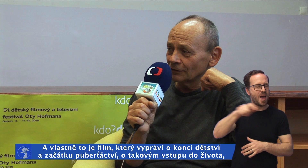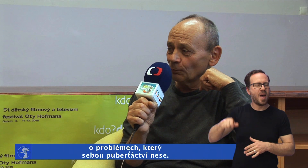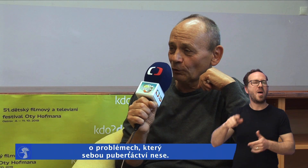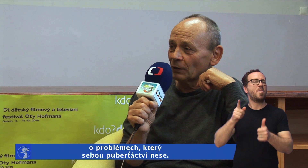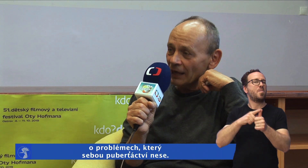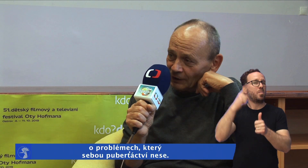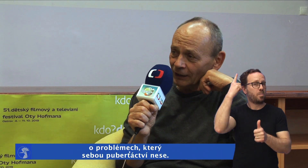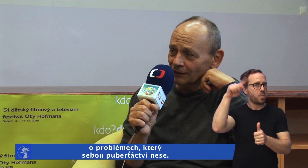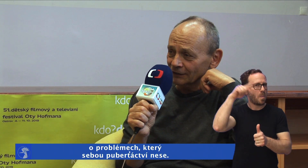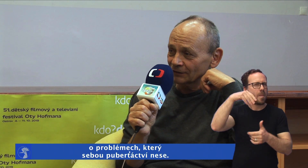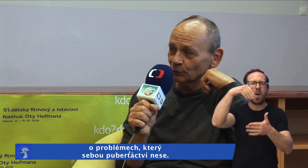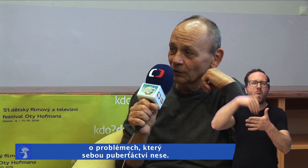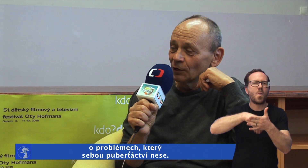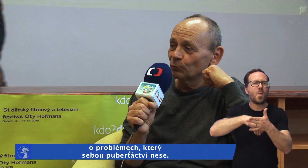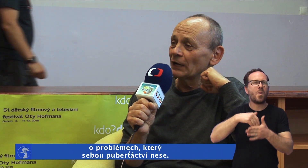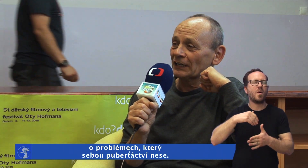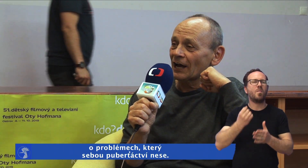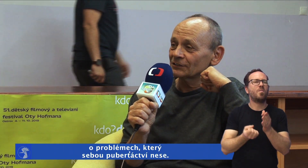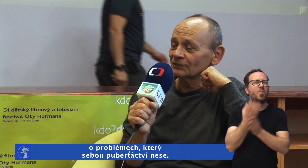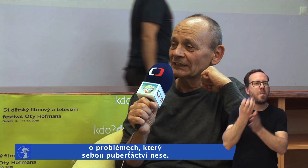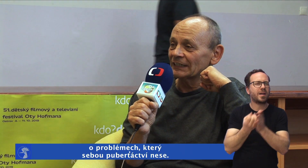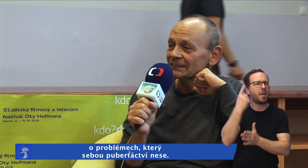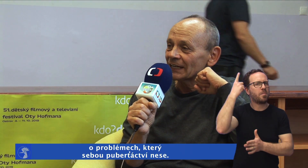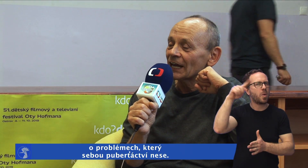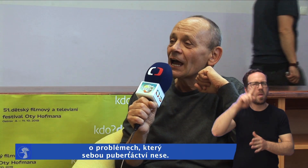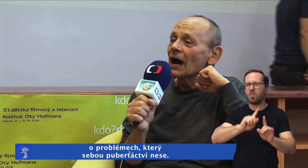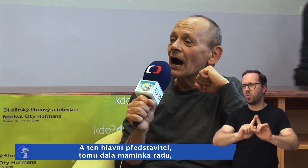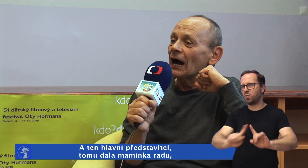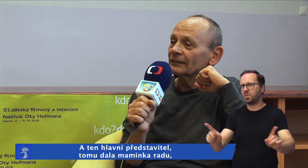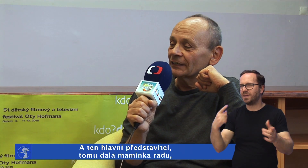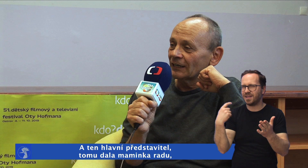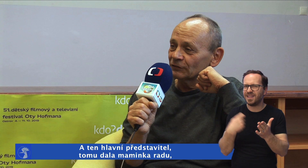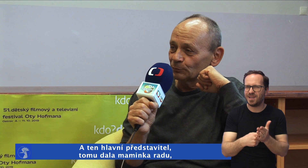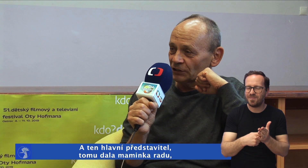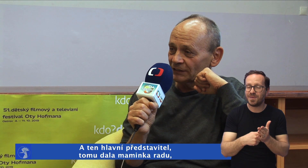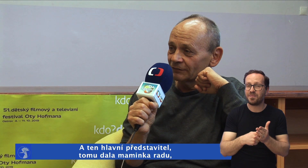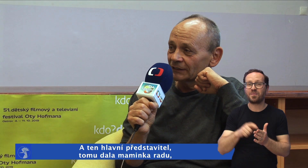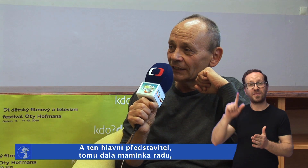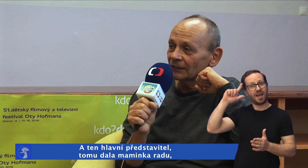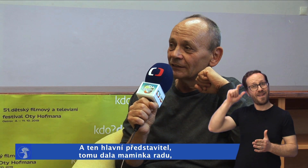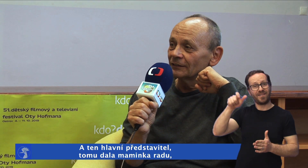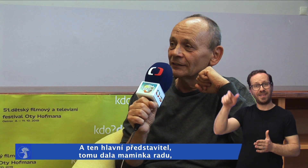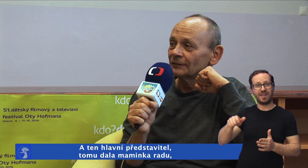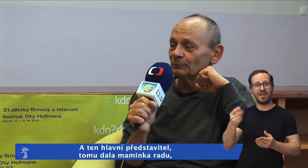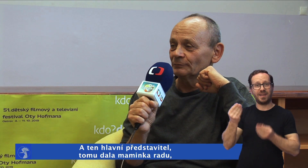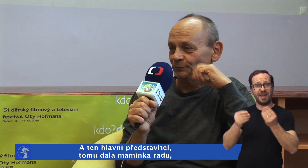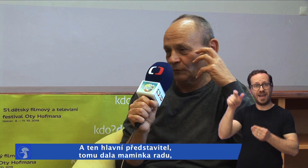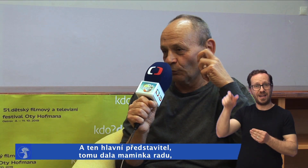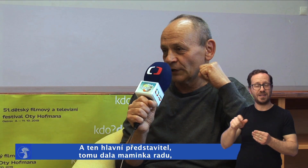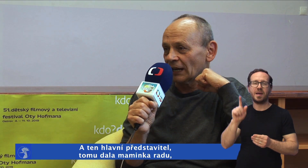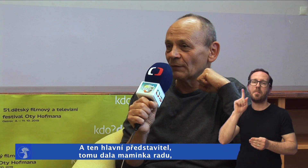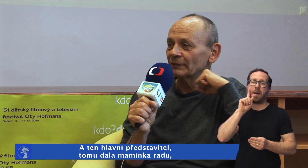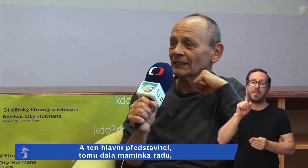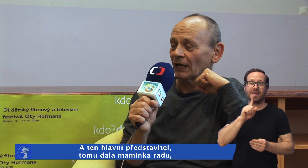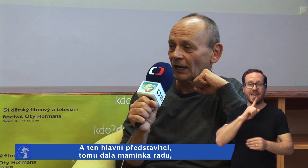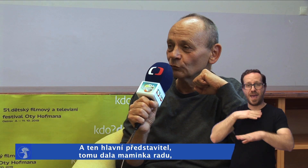pubertáctví, o problémech, který sebou pubertáctví nese. A ten hlavní představitel tomu